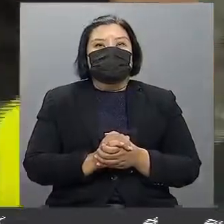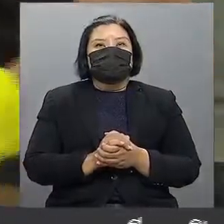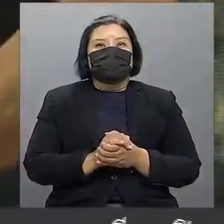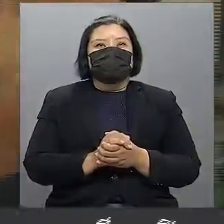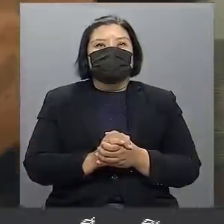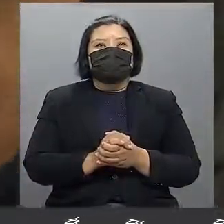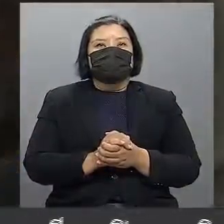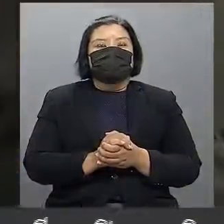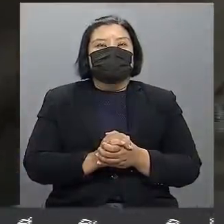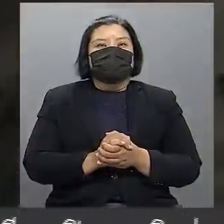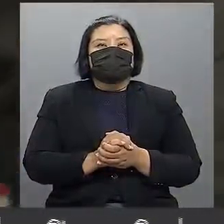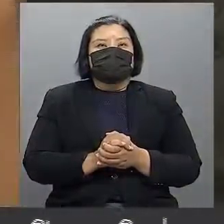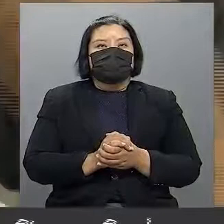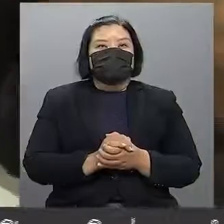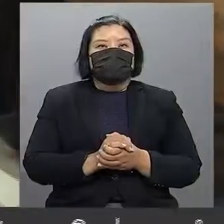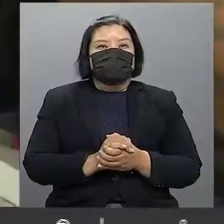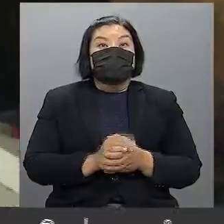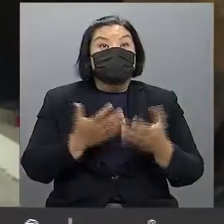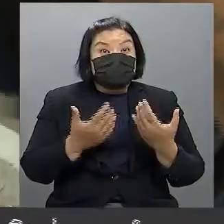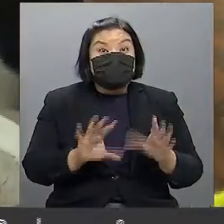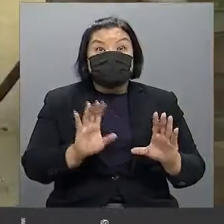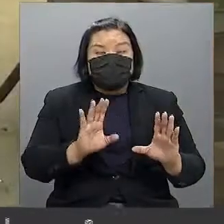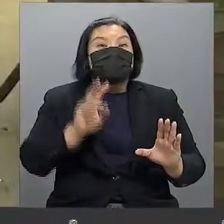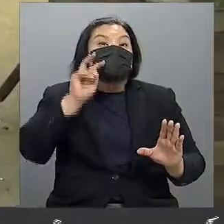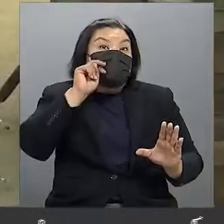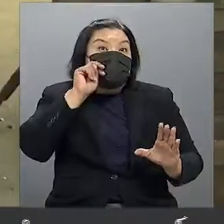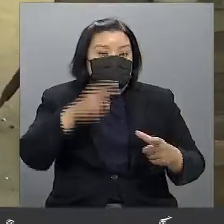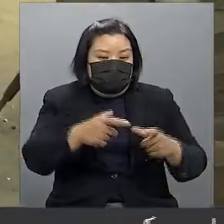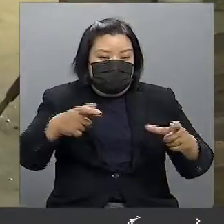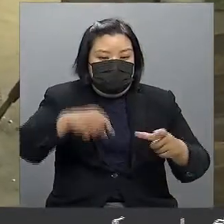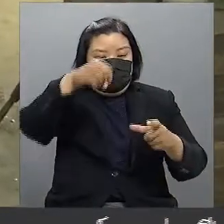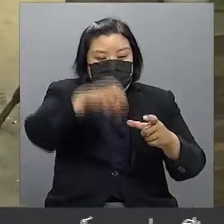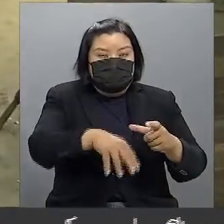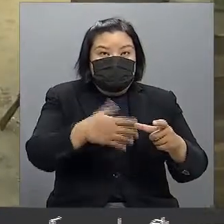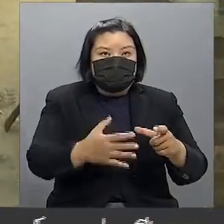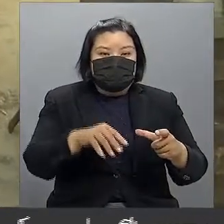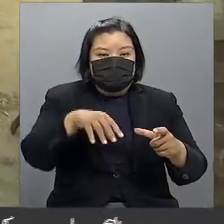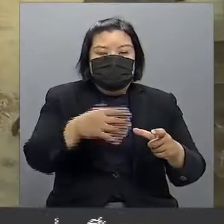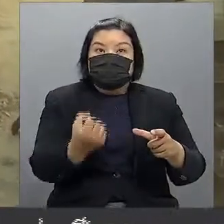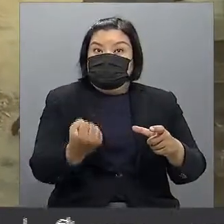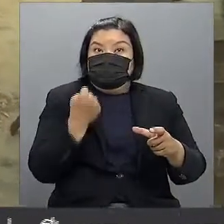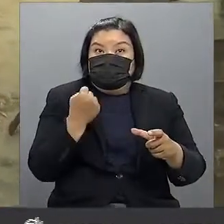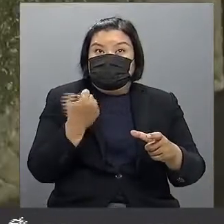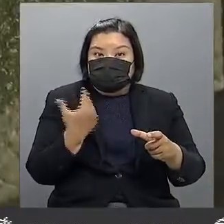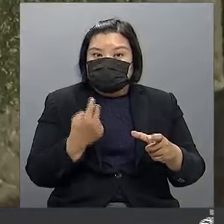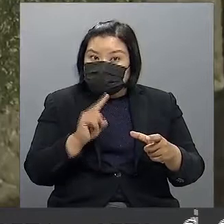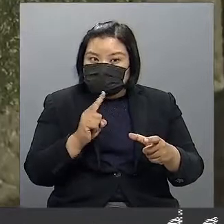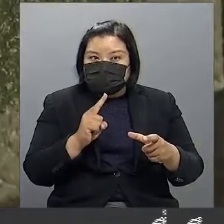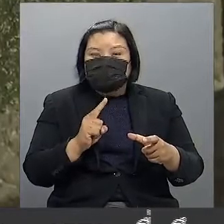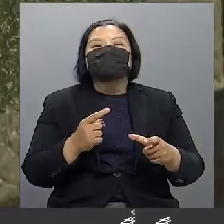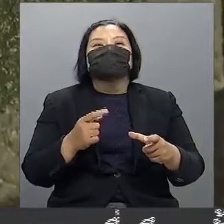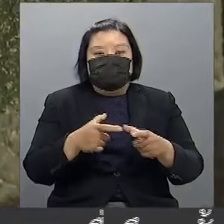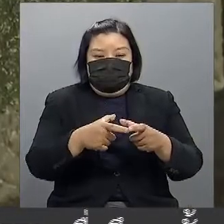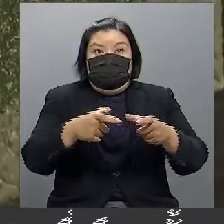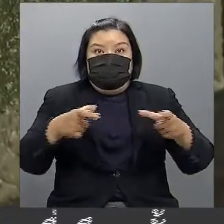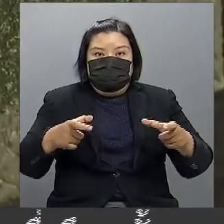จากนั้นจะนำไปแช่น้ำเพื่อให้ได้วัสดุแข็งตัวก็จะได้บล็อกรีไซเคิลที่มีความแข็งแรงทนท